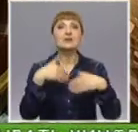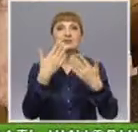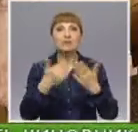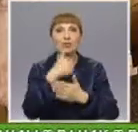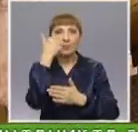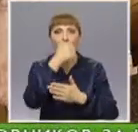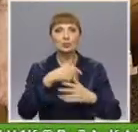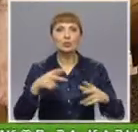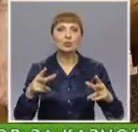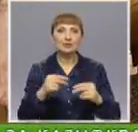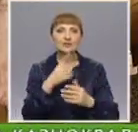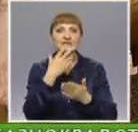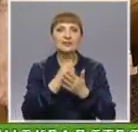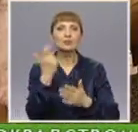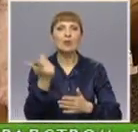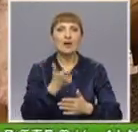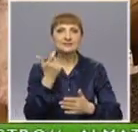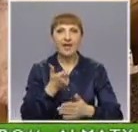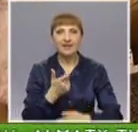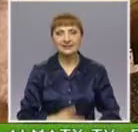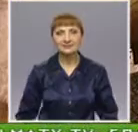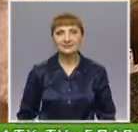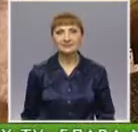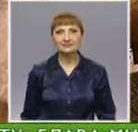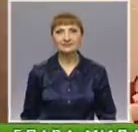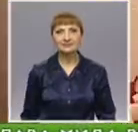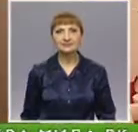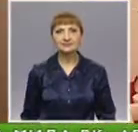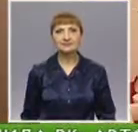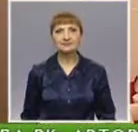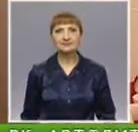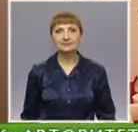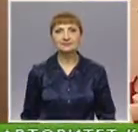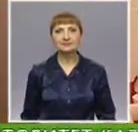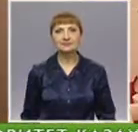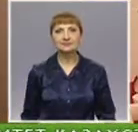году удачу своему обладателю. Ажар Фатхулла, Арсен Сандыбаев, телеканал «Алматы».